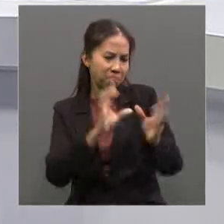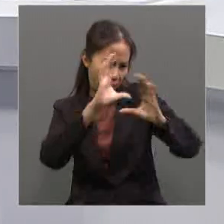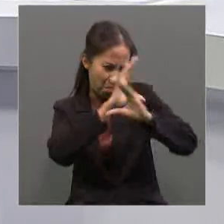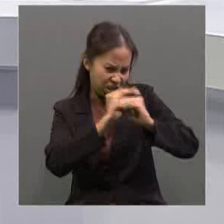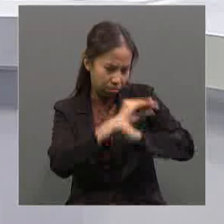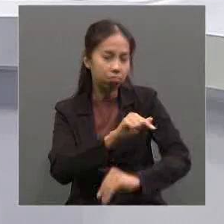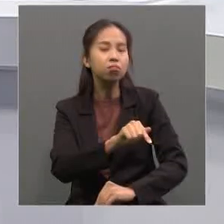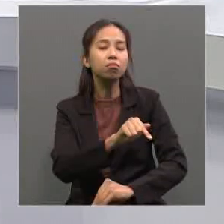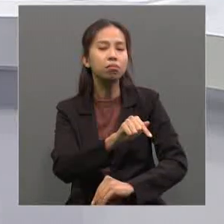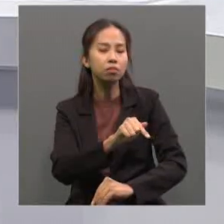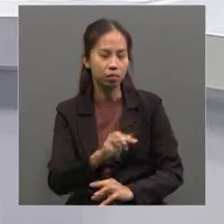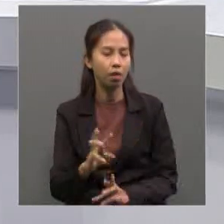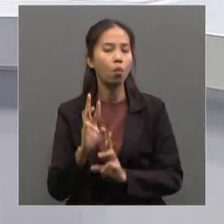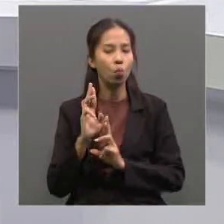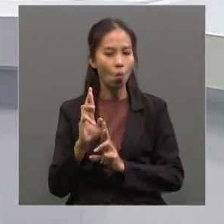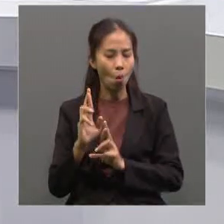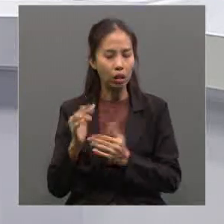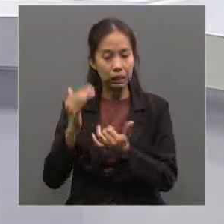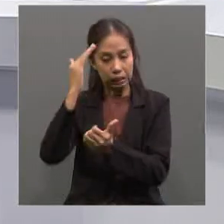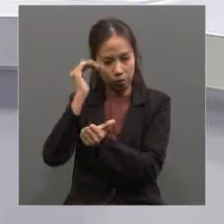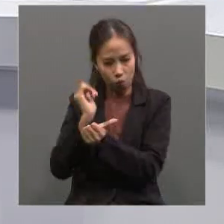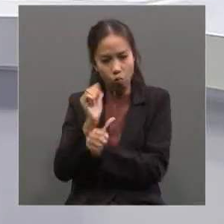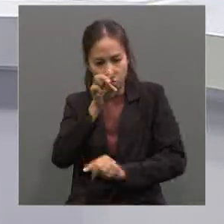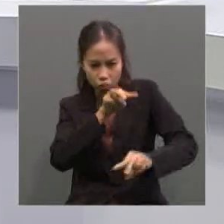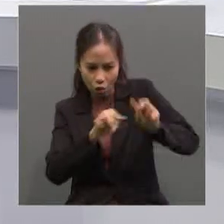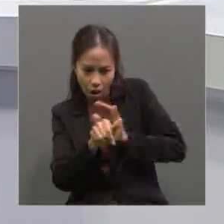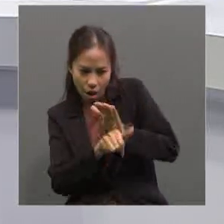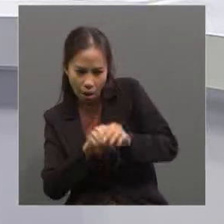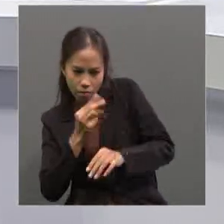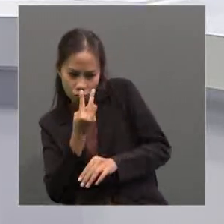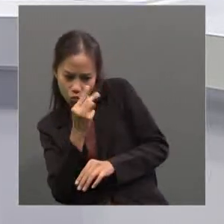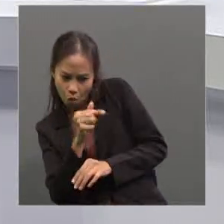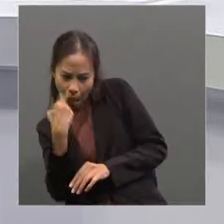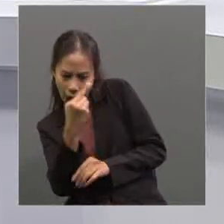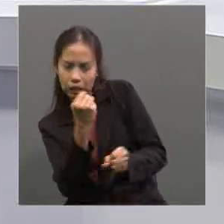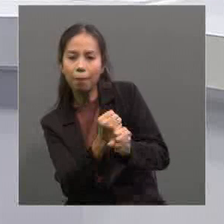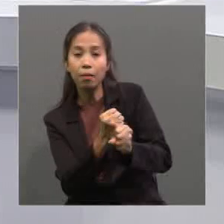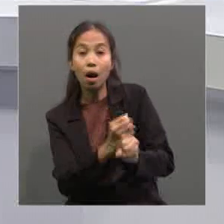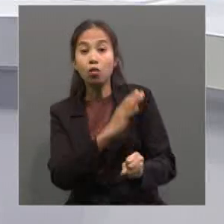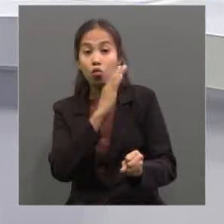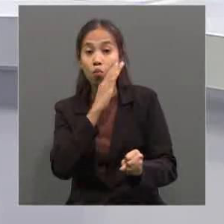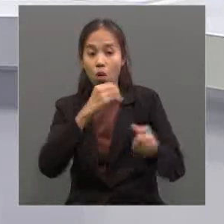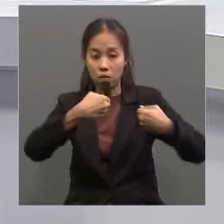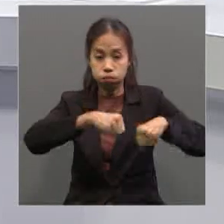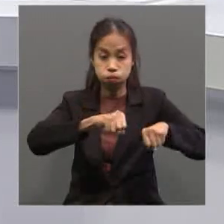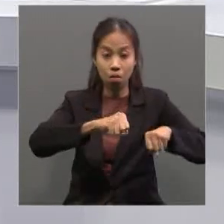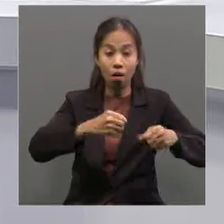นะเพราะฉะนั้นอาจจะต้องให้เจ้าหน้าที่ตรงนั้นมาดักดูซะหน่อย อันตรายมากๆนะครับถ้าเกิดเหยียบไปแล้วหรือว่าล้ม